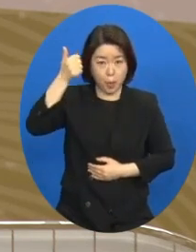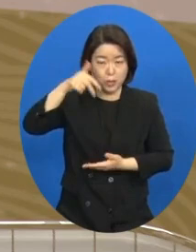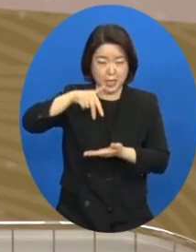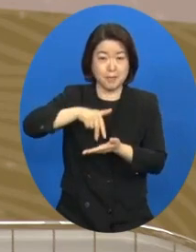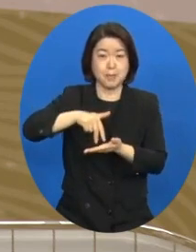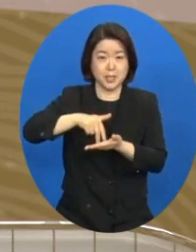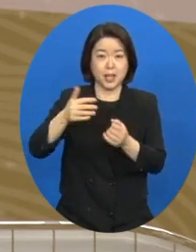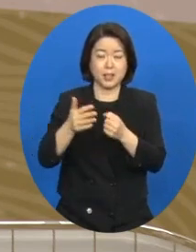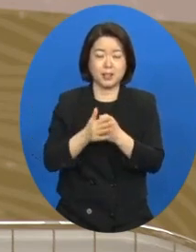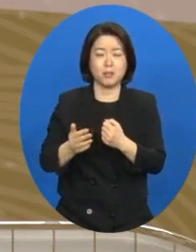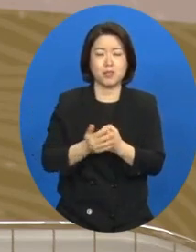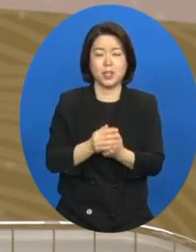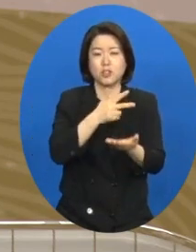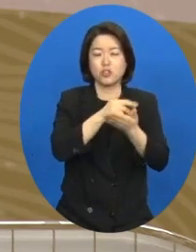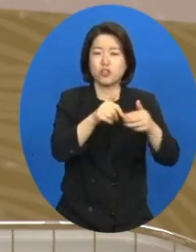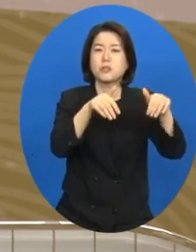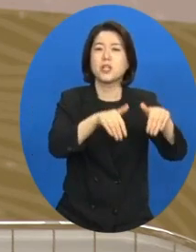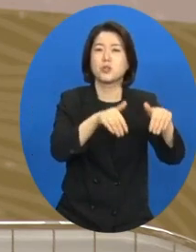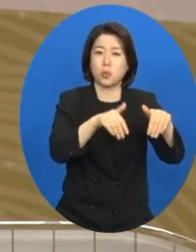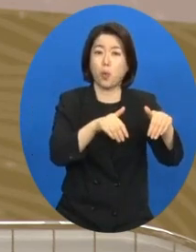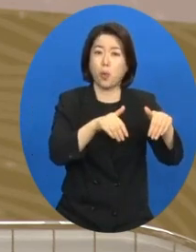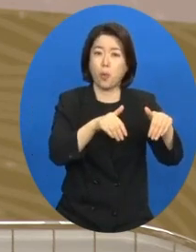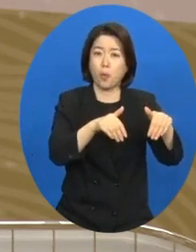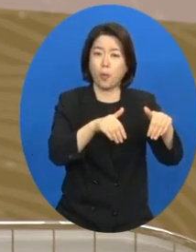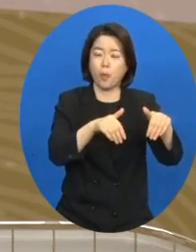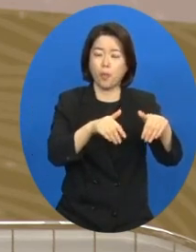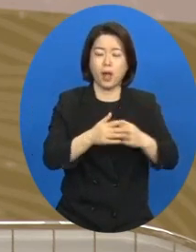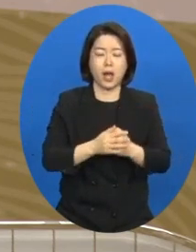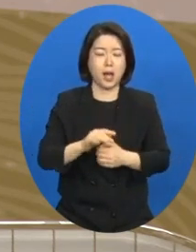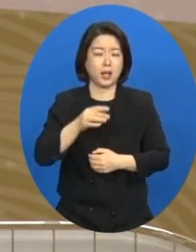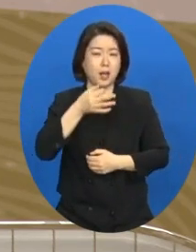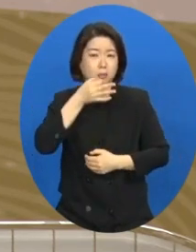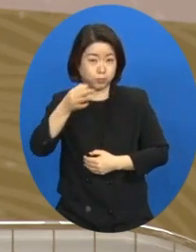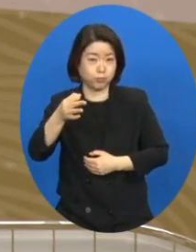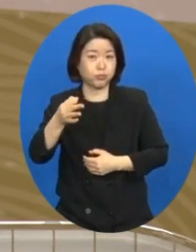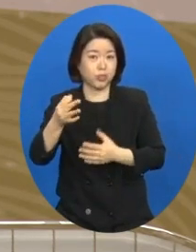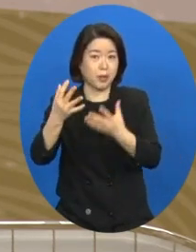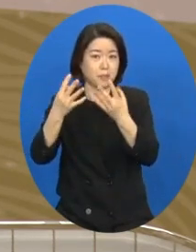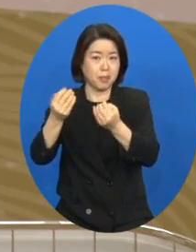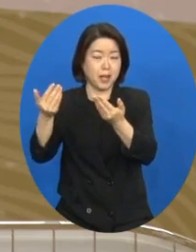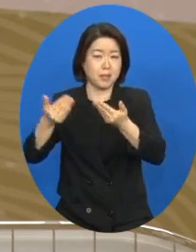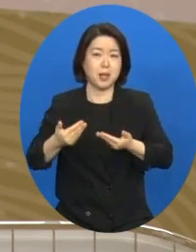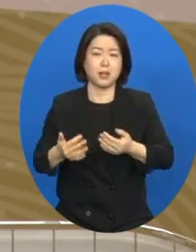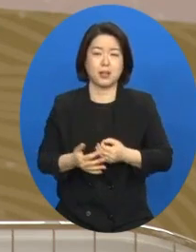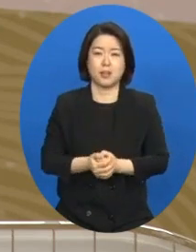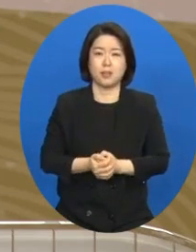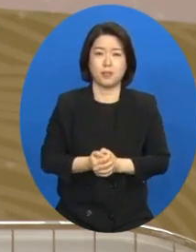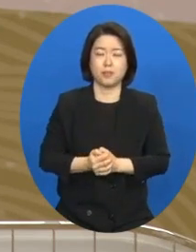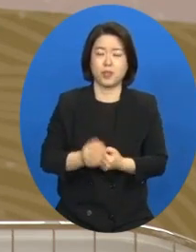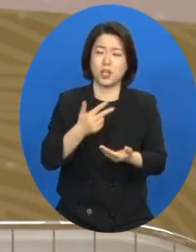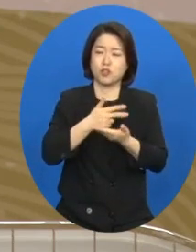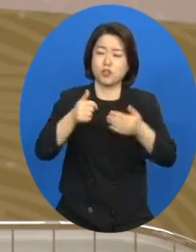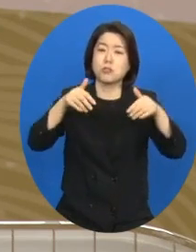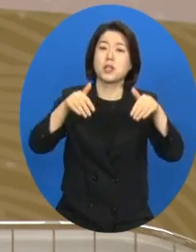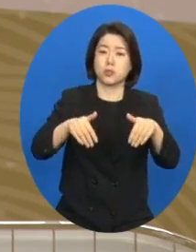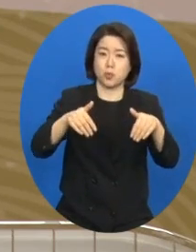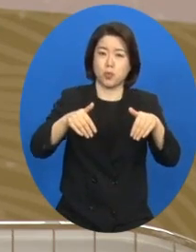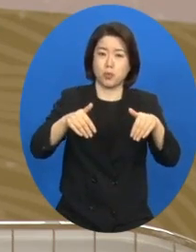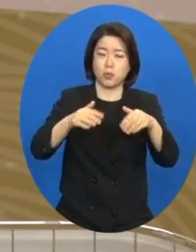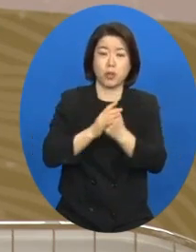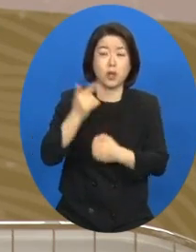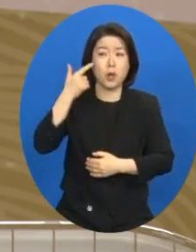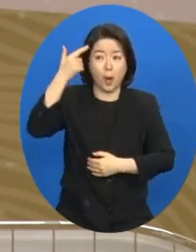주위에 종이라는 그런 별칭을 받았습니다 주의 종 목사는